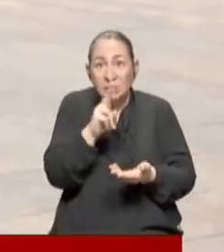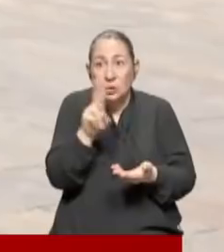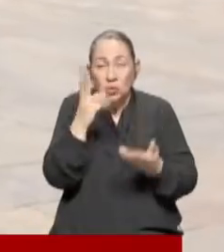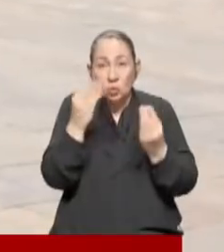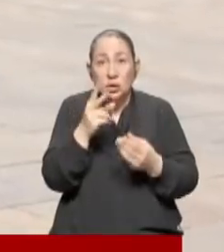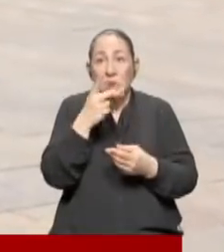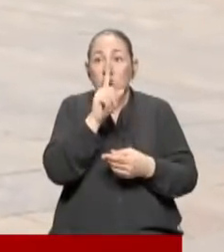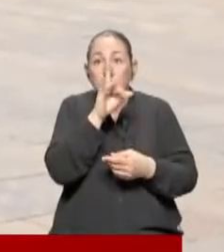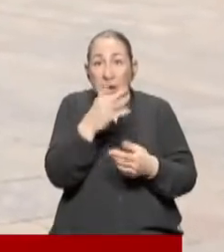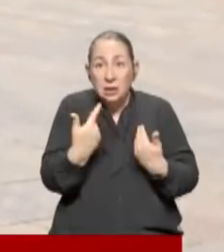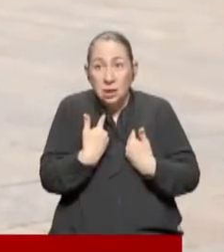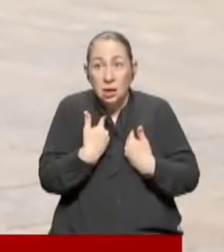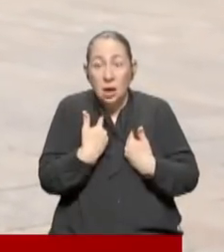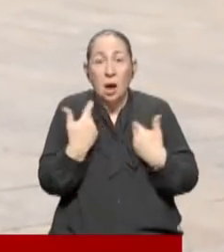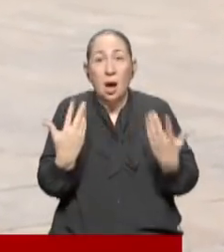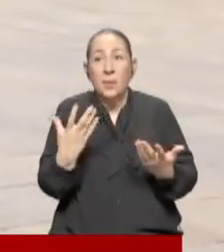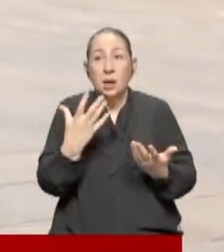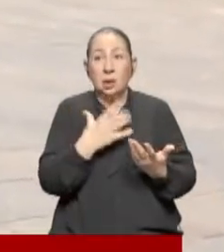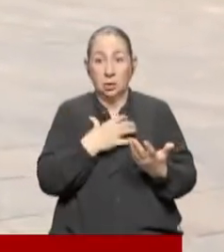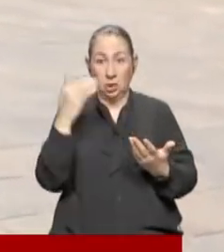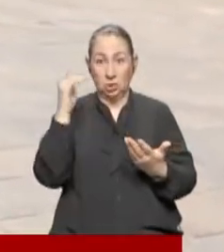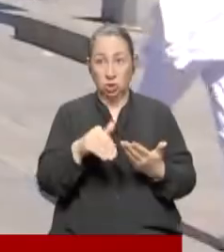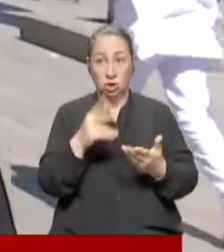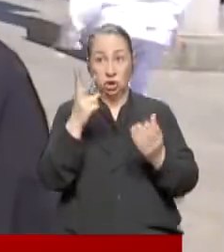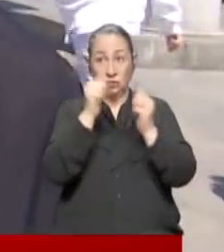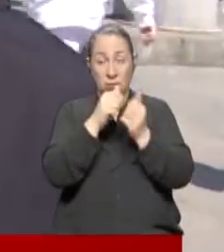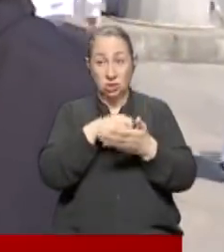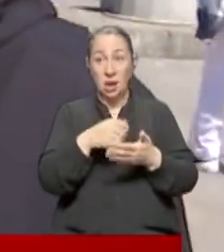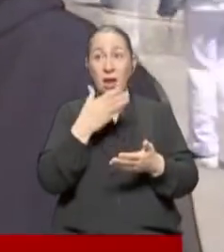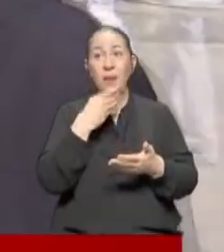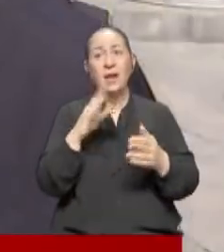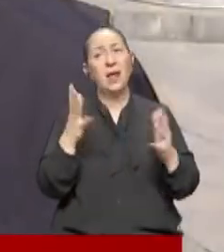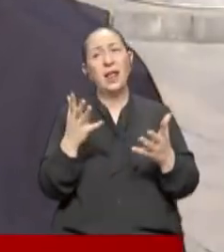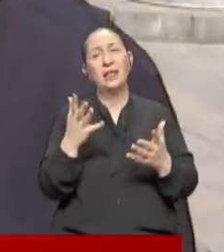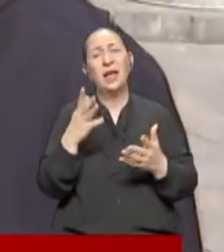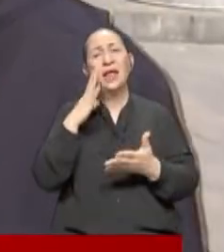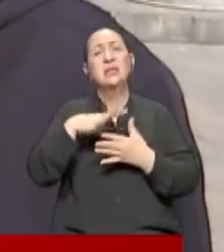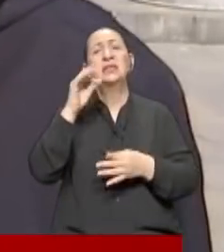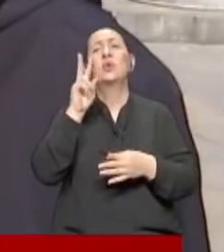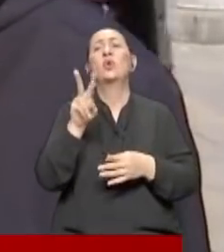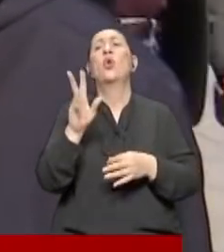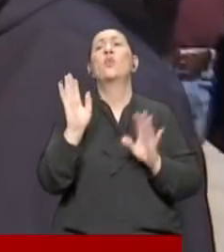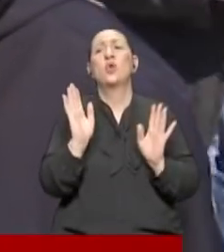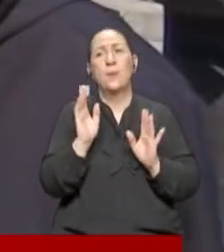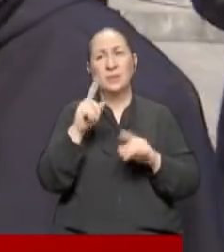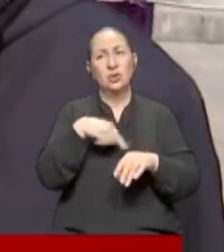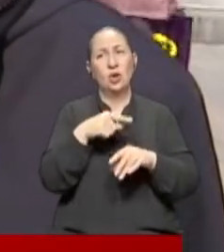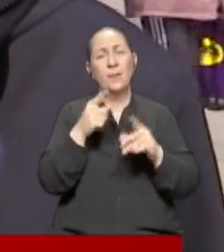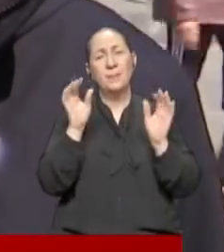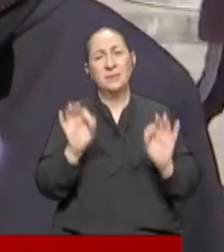oldu. 2150 idi. Ama kendine girince çift maaş. Emekleri herhalde artık insandan sayılmadığı bir